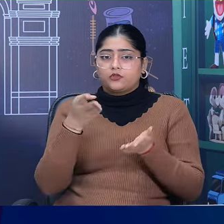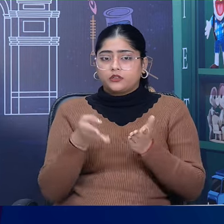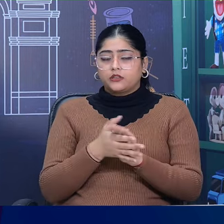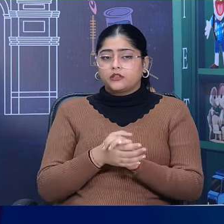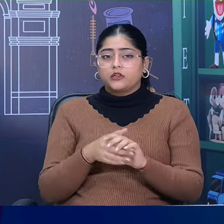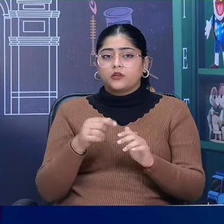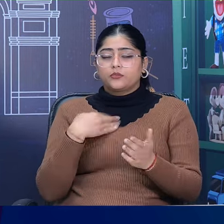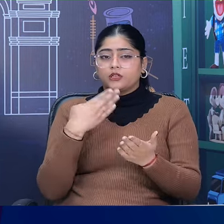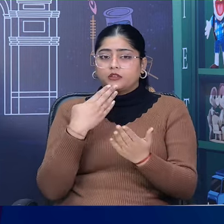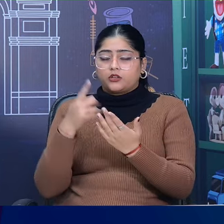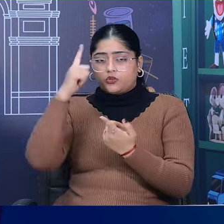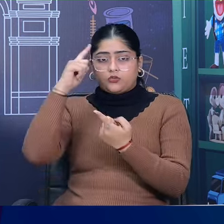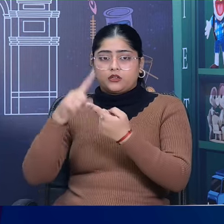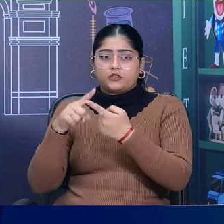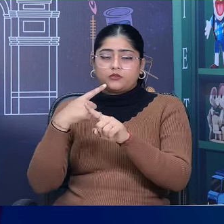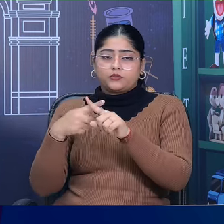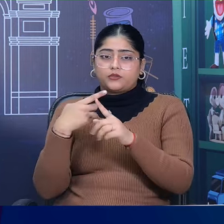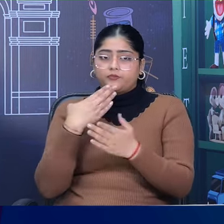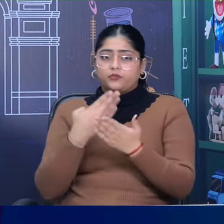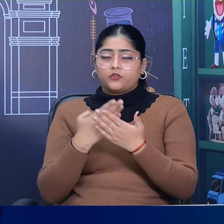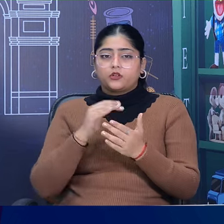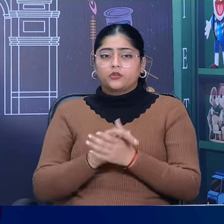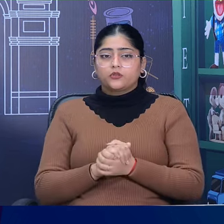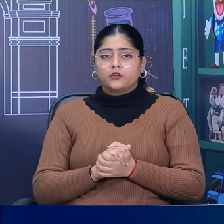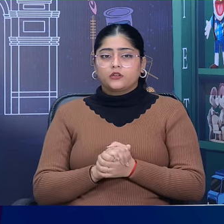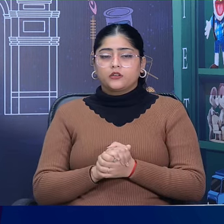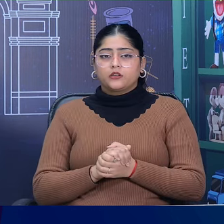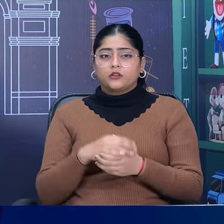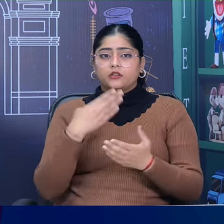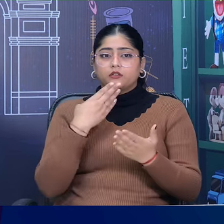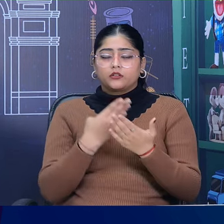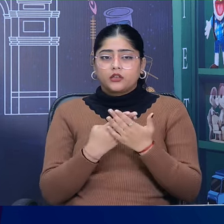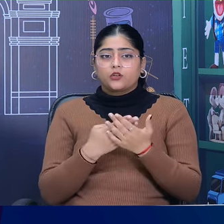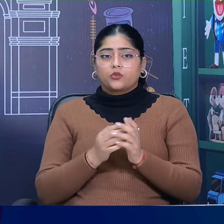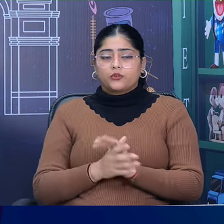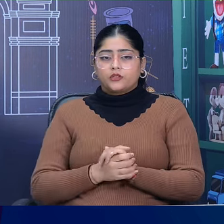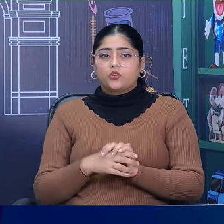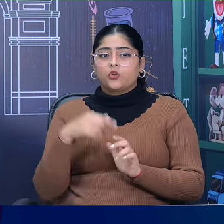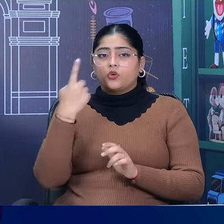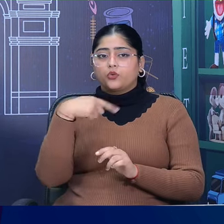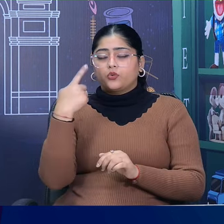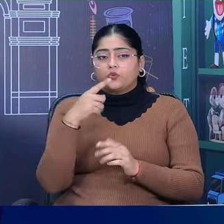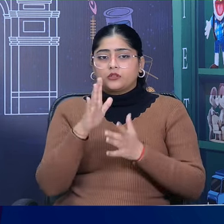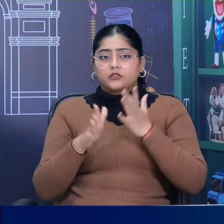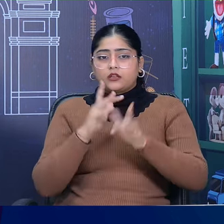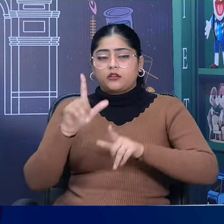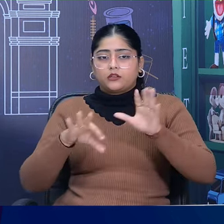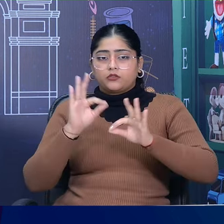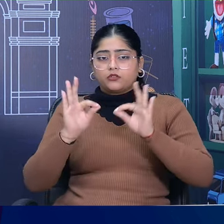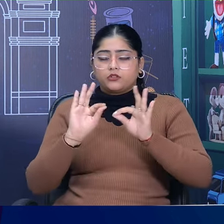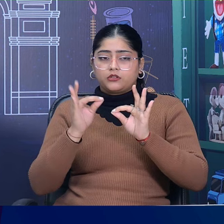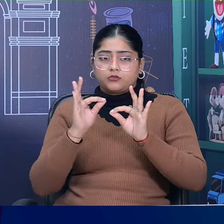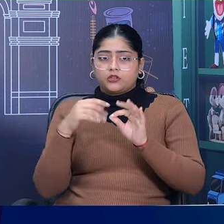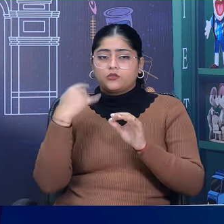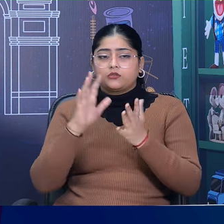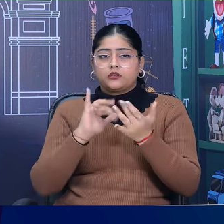धन्यवाद करना चाहूंगी सर आज के सत्र के लिए धन्यवाद करना चाहूंगी मैं हमारे साथ साइन लैंग्वेज इंटरप्रेटर है सावरी